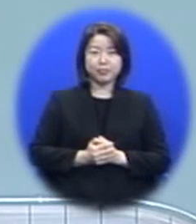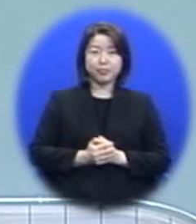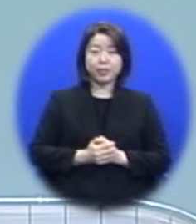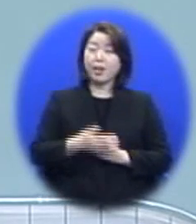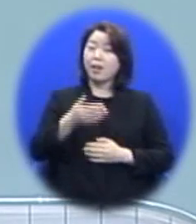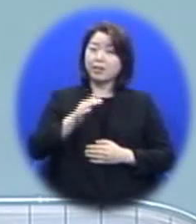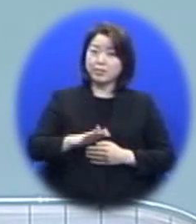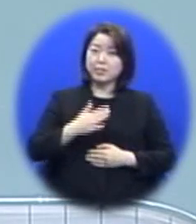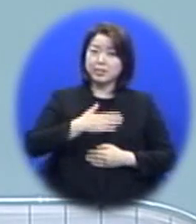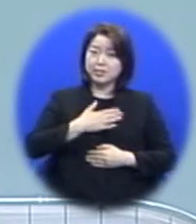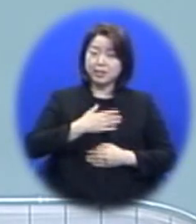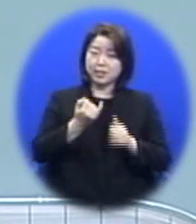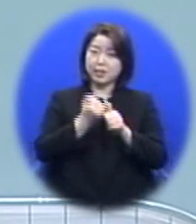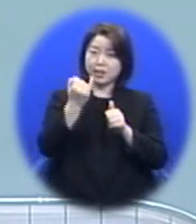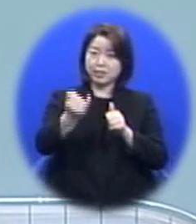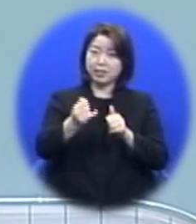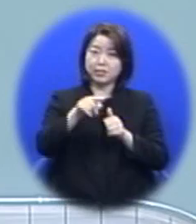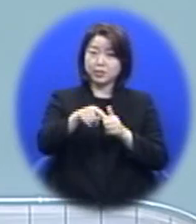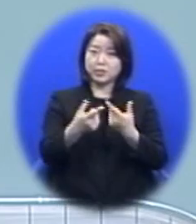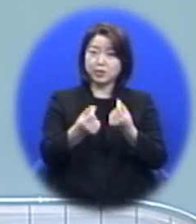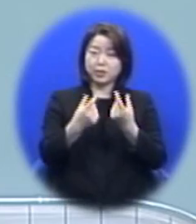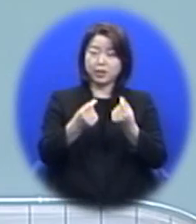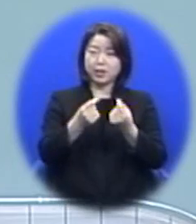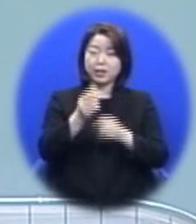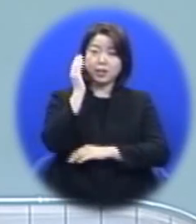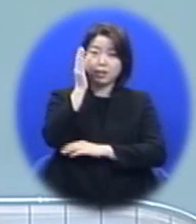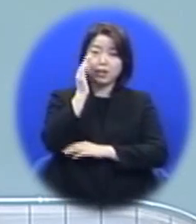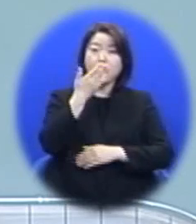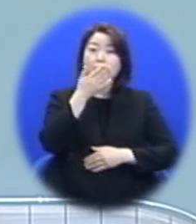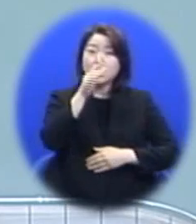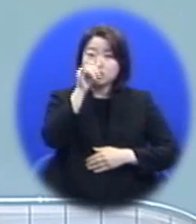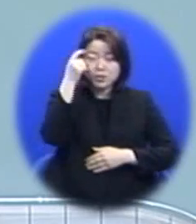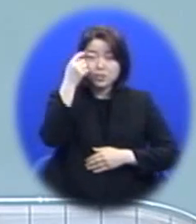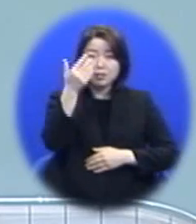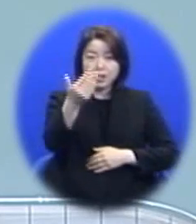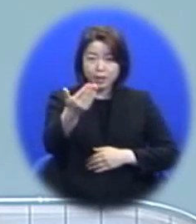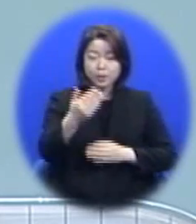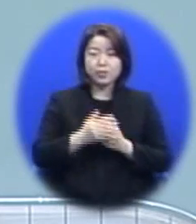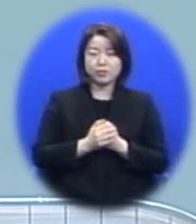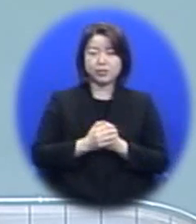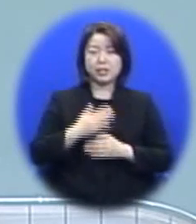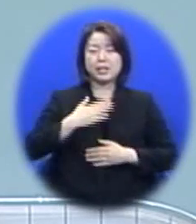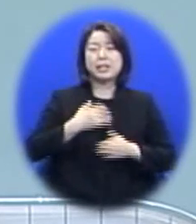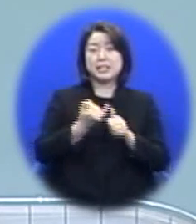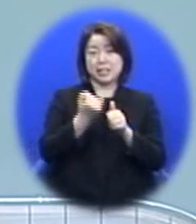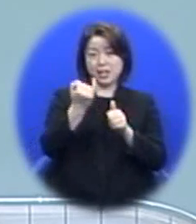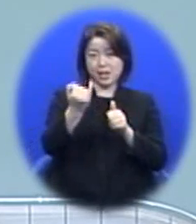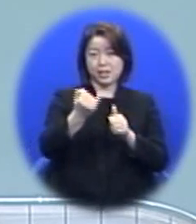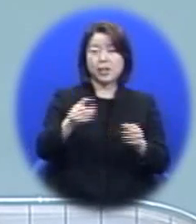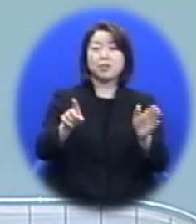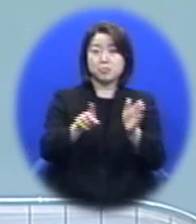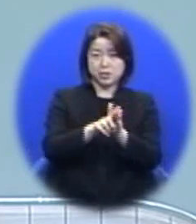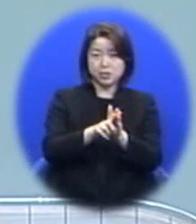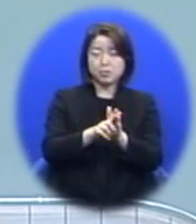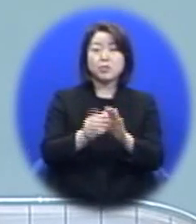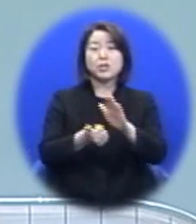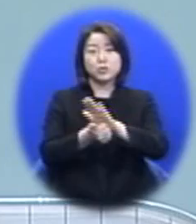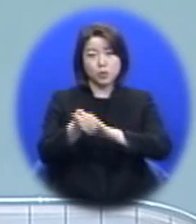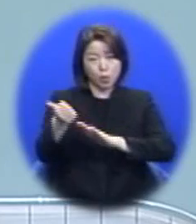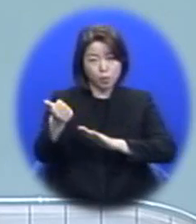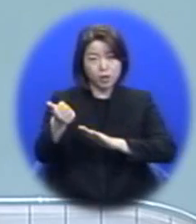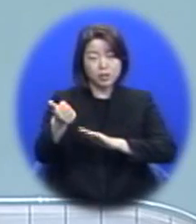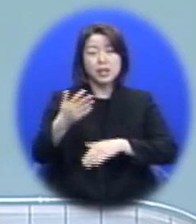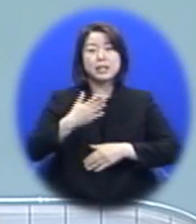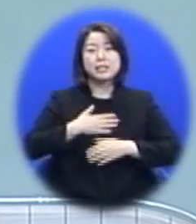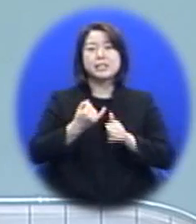그런데 어떻게 제 아내는 그렇게 이야기를 할까요? 제 아내의 믿음이고 제 아내의 소원이고